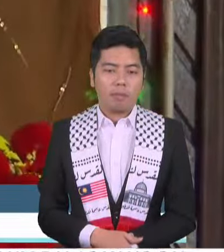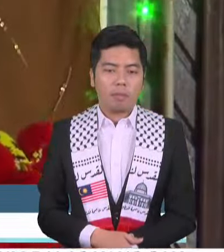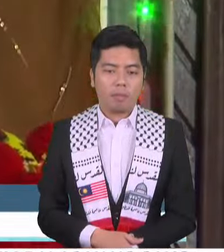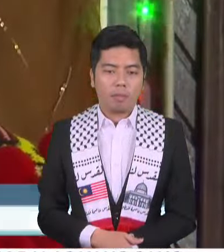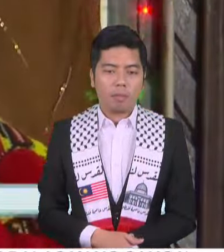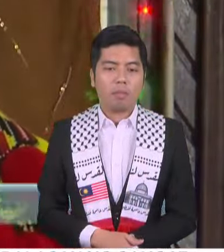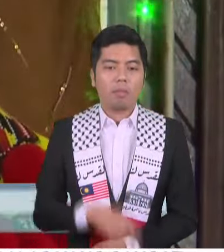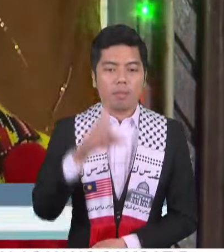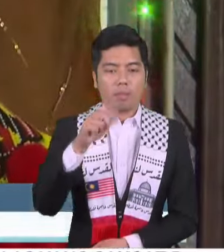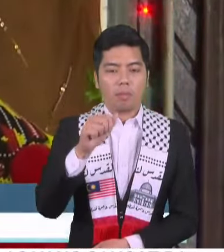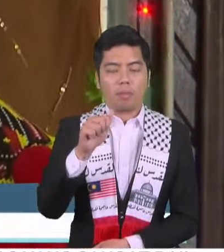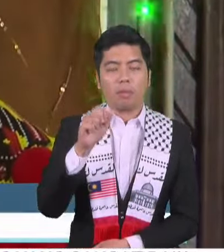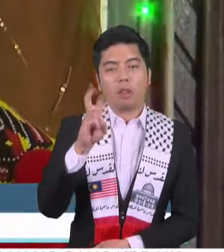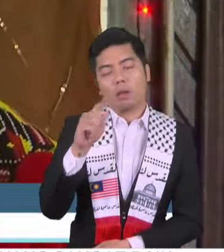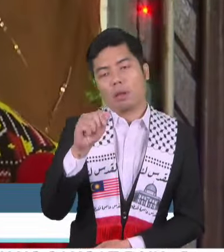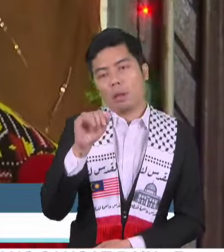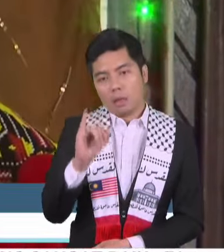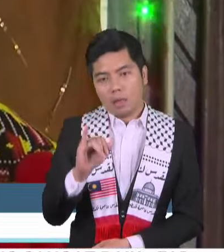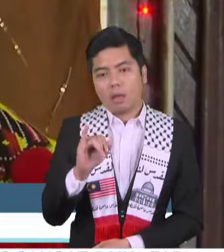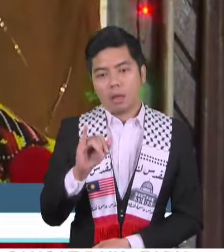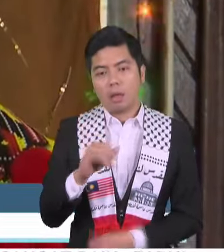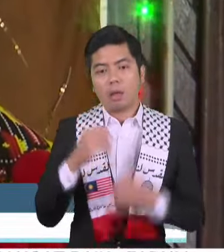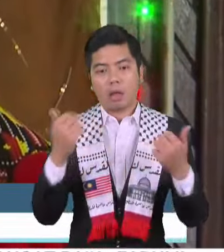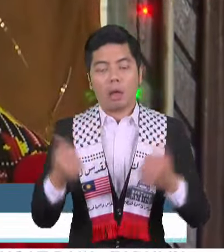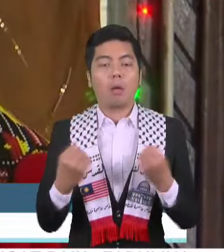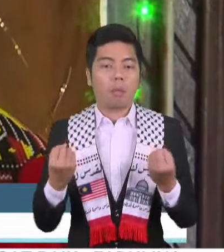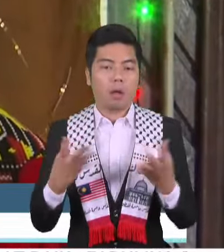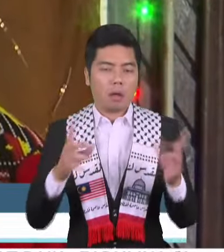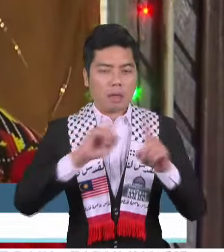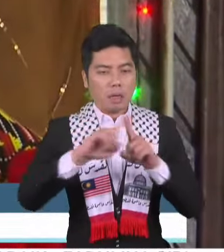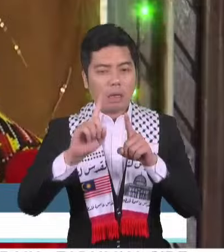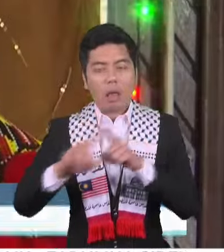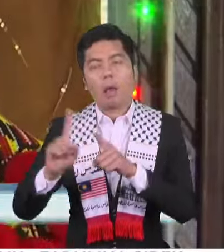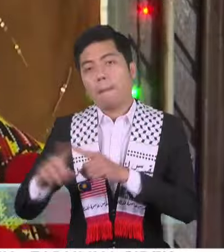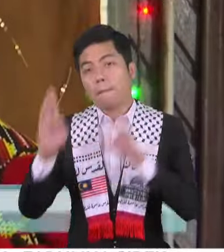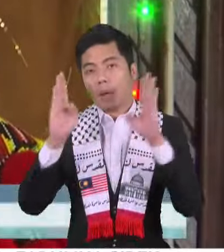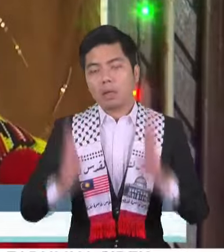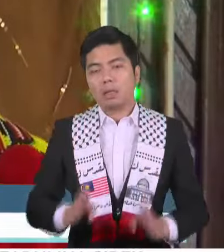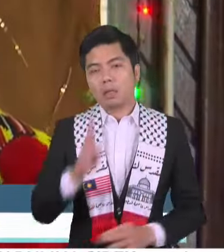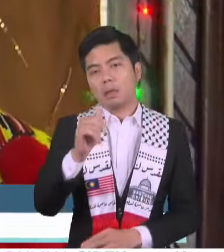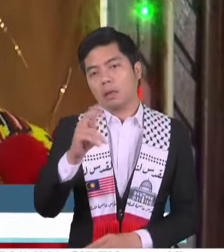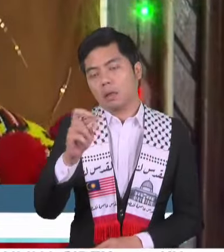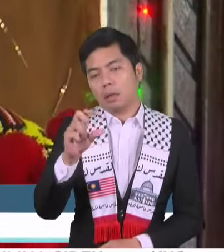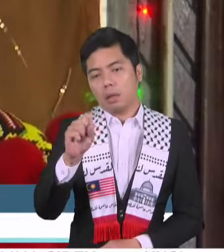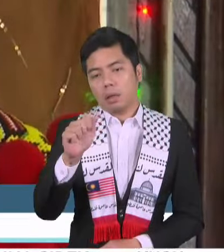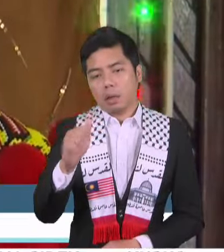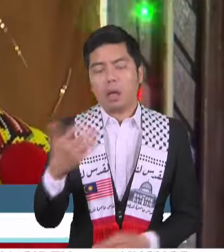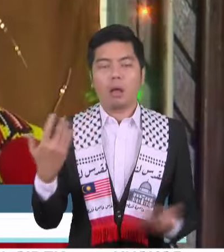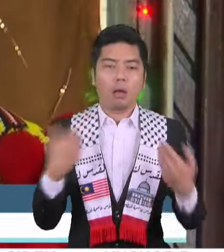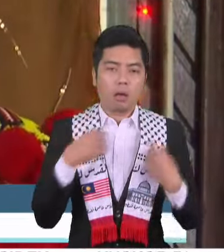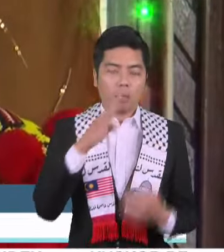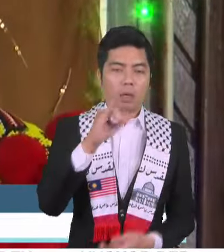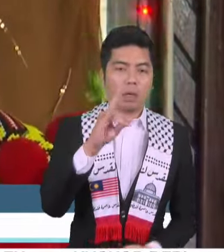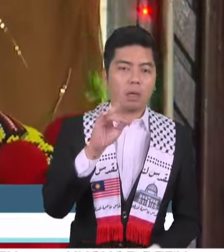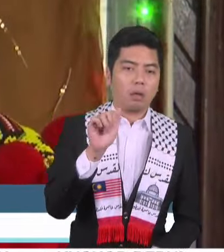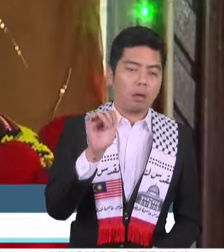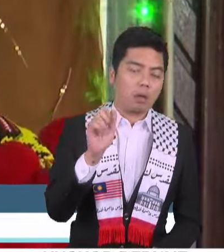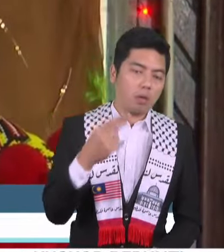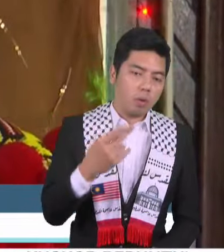Hari Gawai ini sebabnya disambut oleh berbagai bangsa, Badayo,